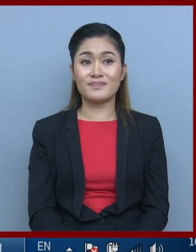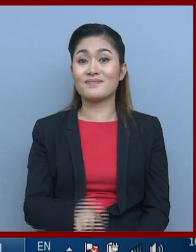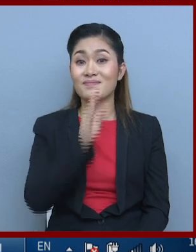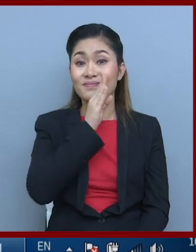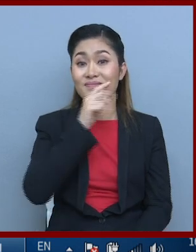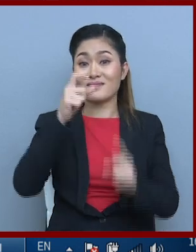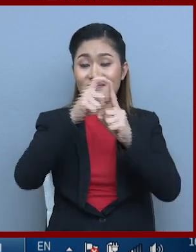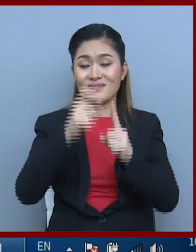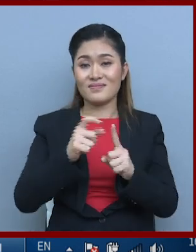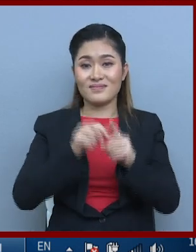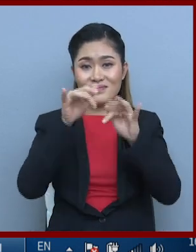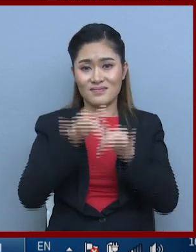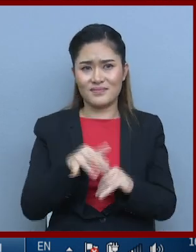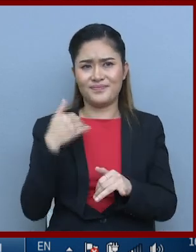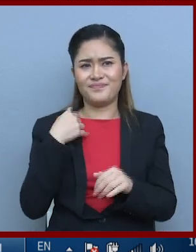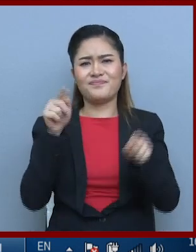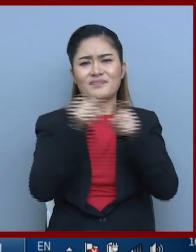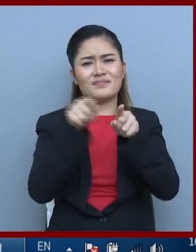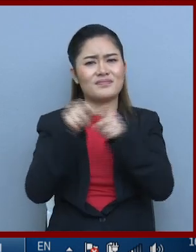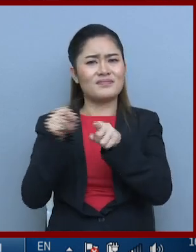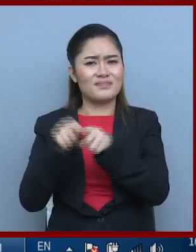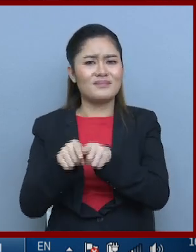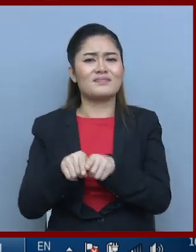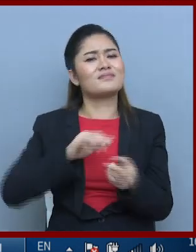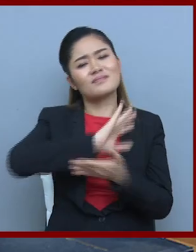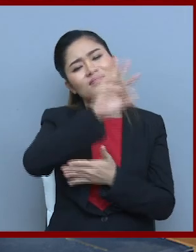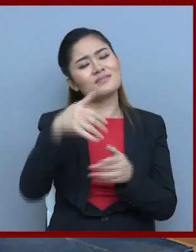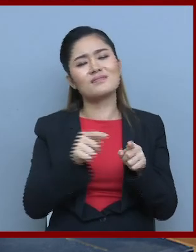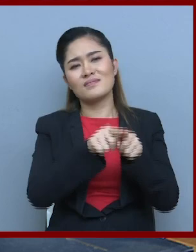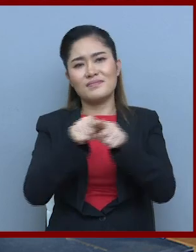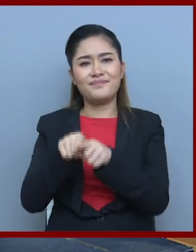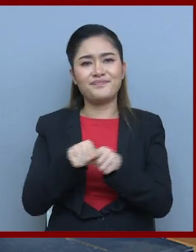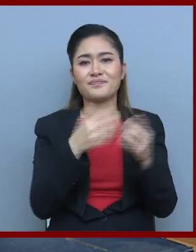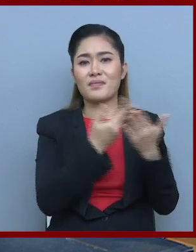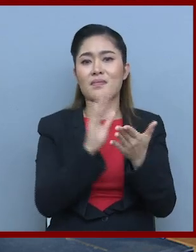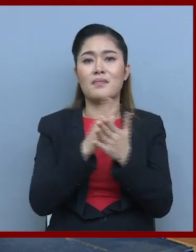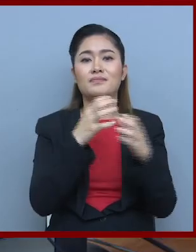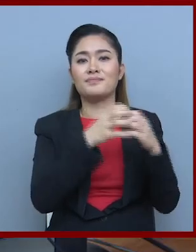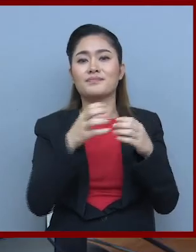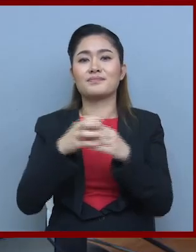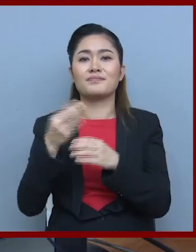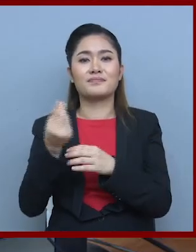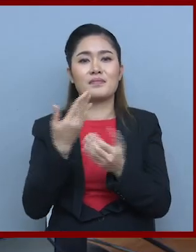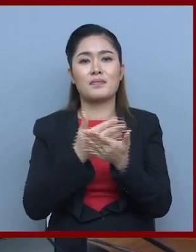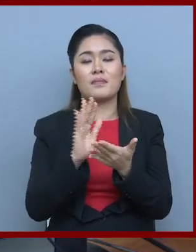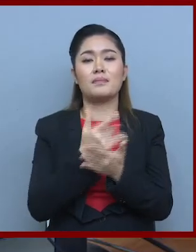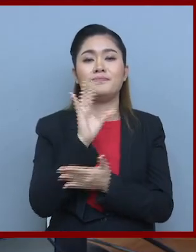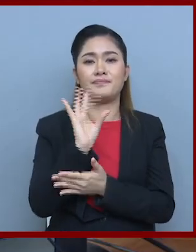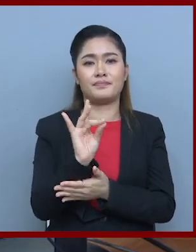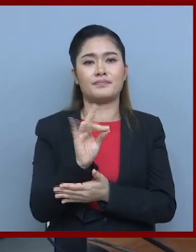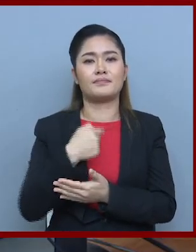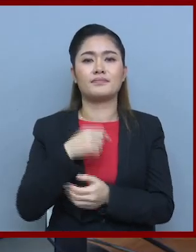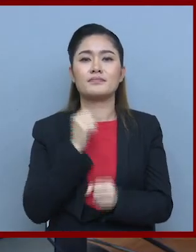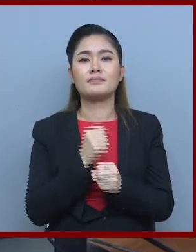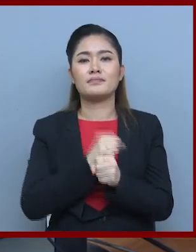สับดิสเพย์นี่เขาจะเหมือนกันหมดเลยนะนักศึกษาทั้งหมดกี่ชุดครับ8ชุดนะ